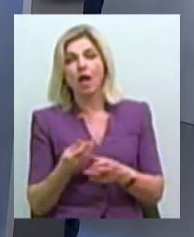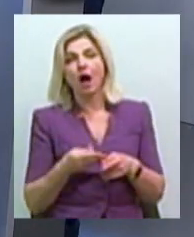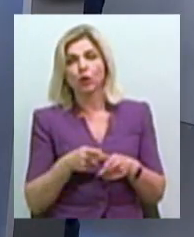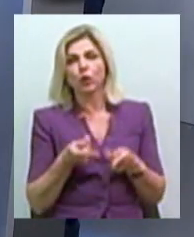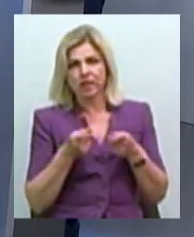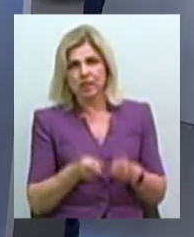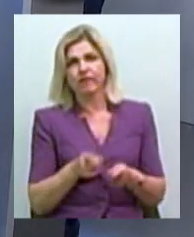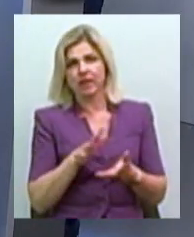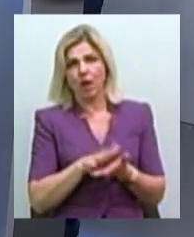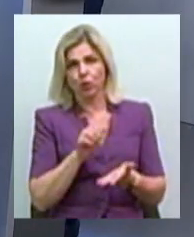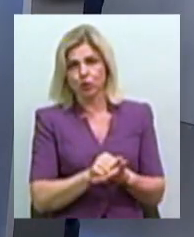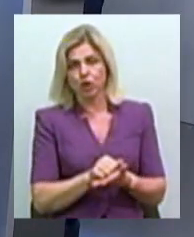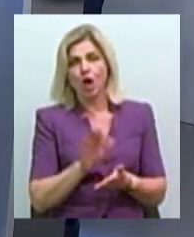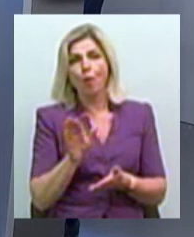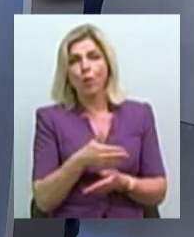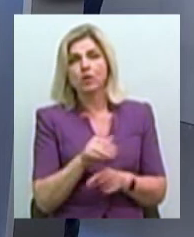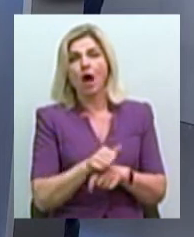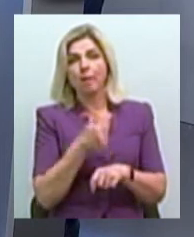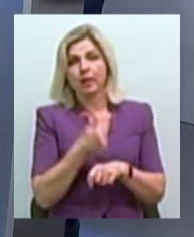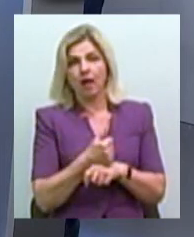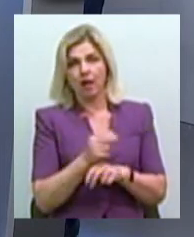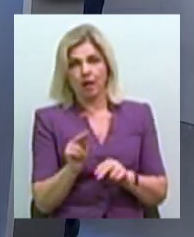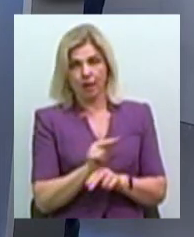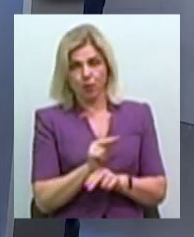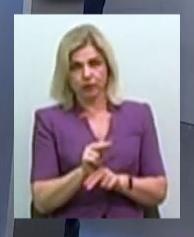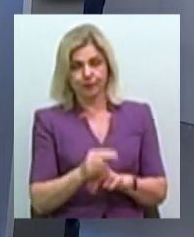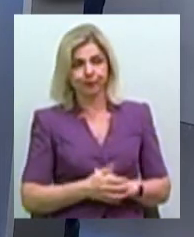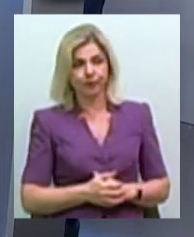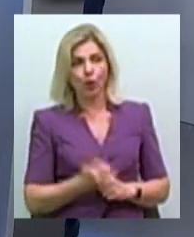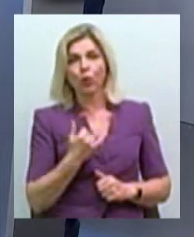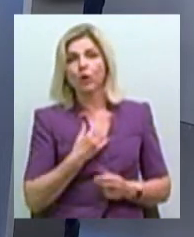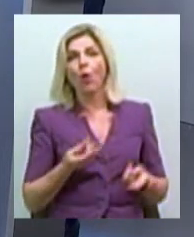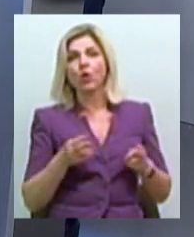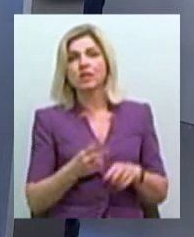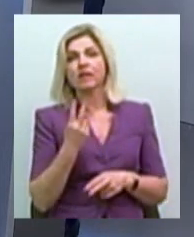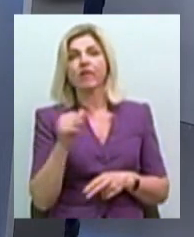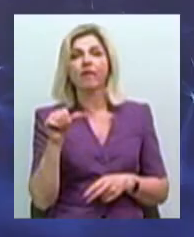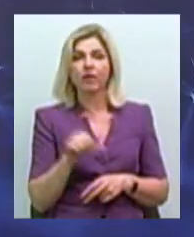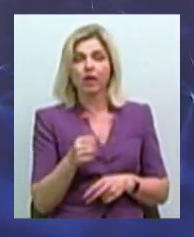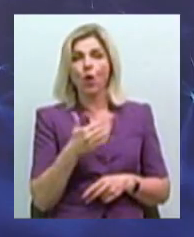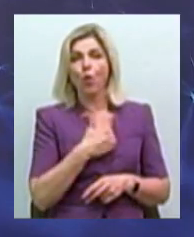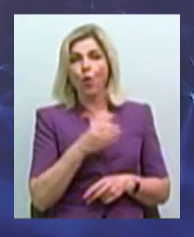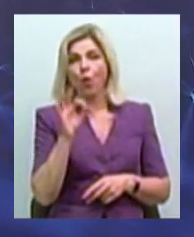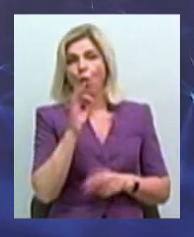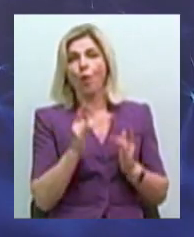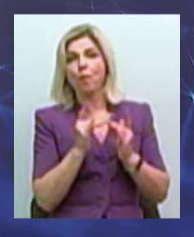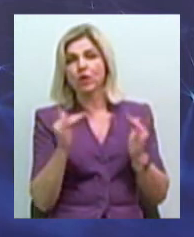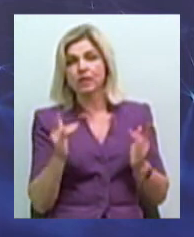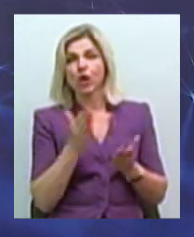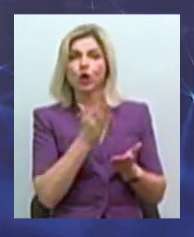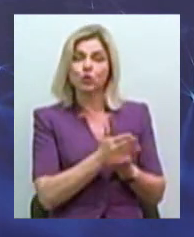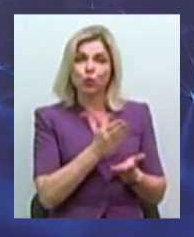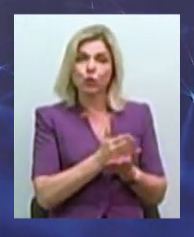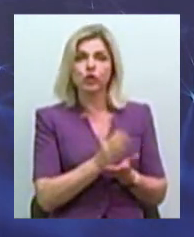разрушились там, после капитального ремонта. У нас залишається буквально пара хвилин. Хочеться про мости, про існуючі і